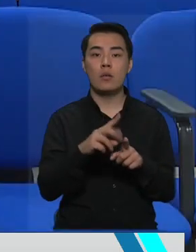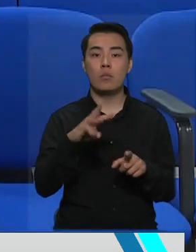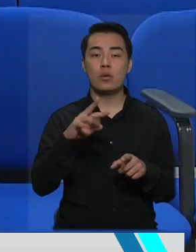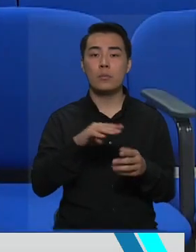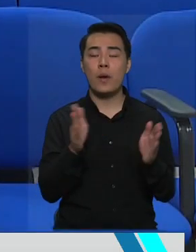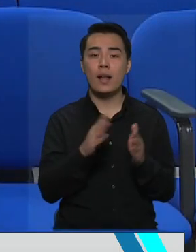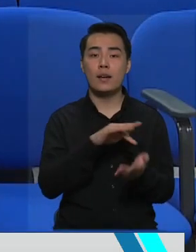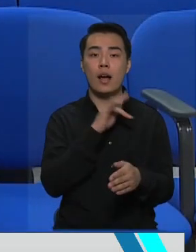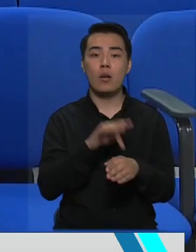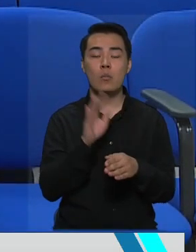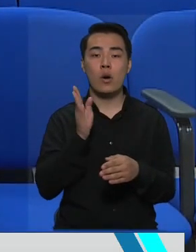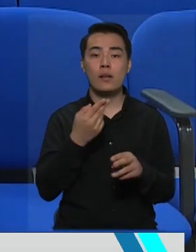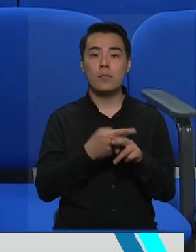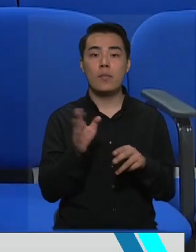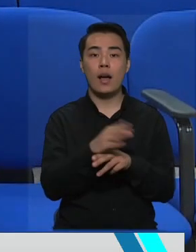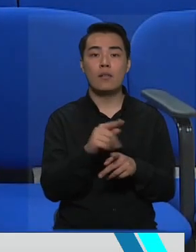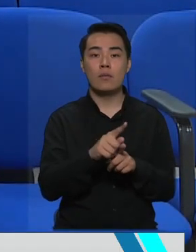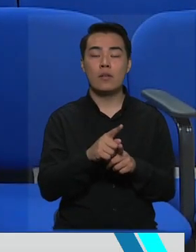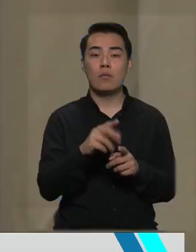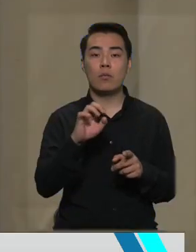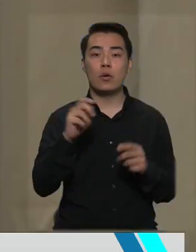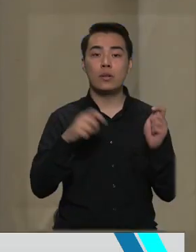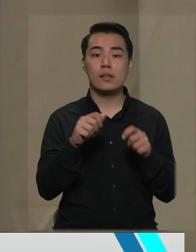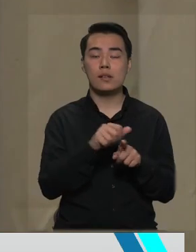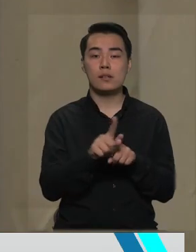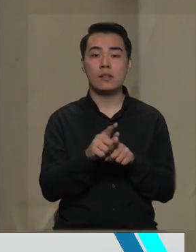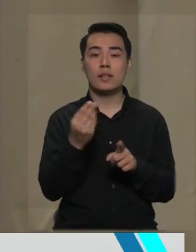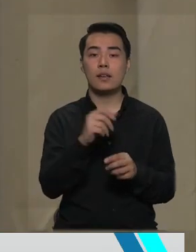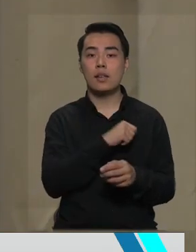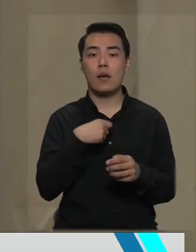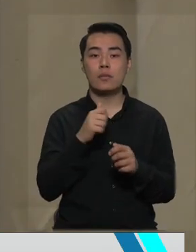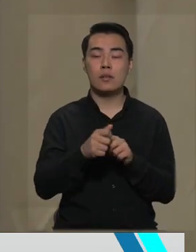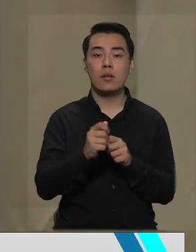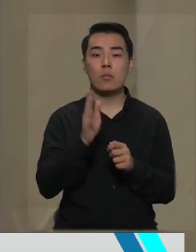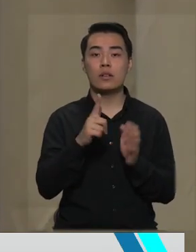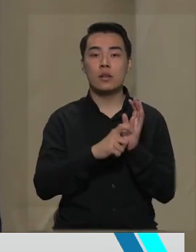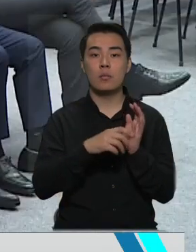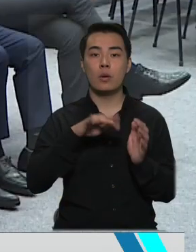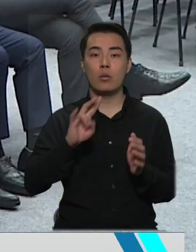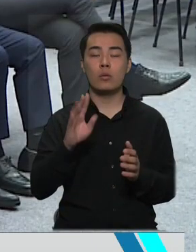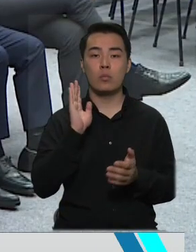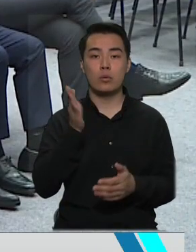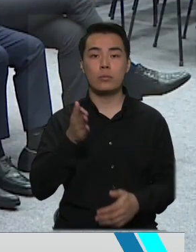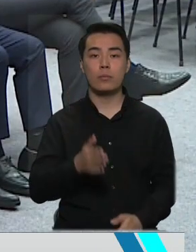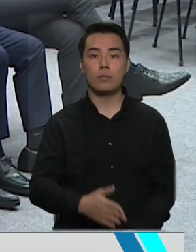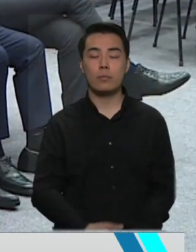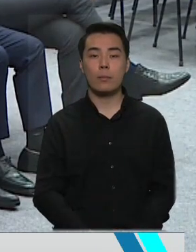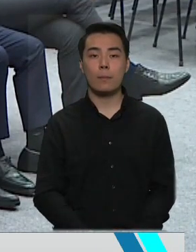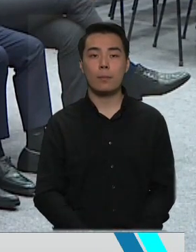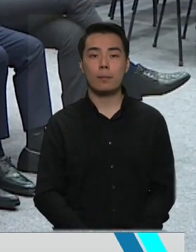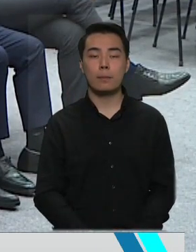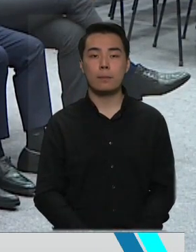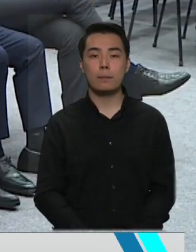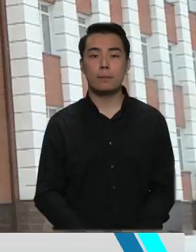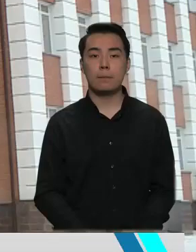моногородов на их реализацию фонд Казахстан хахана выделит около 700 миллионов тенге Айгерим бигенова Алмаз